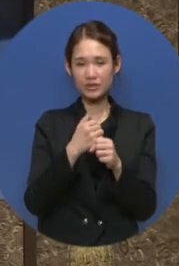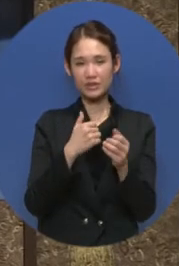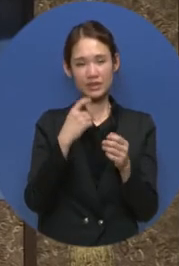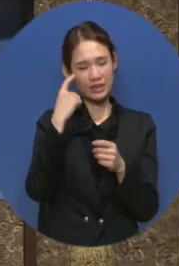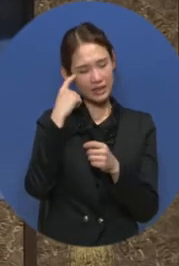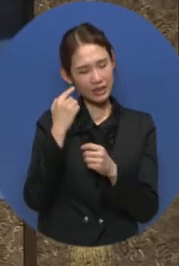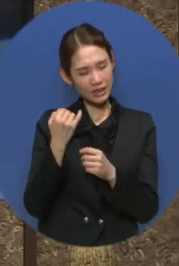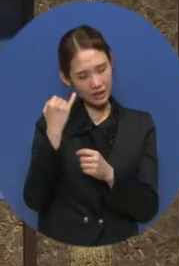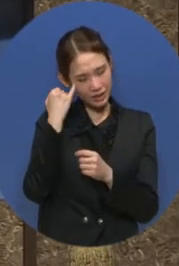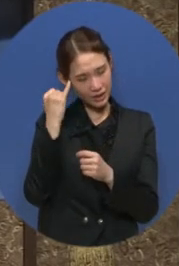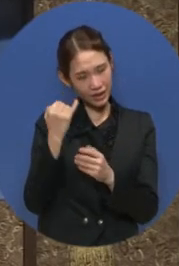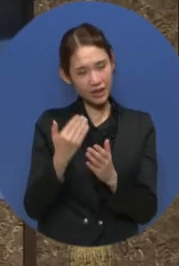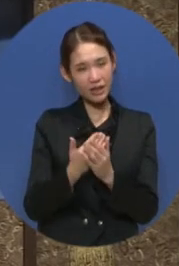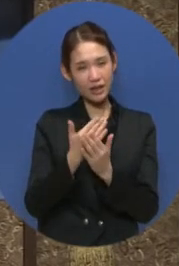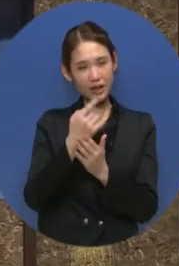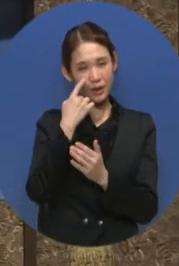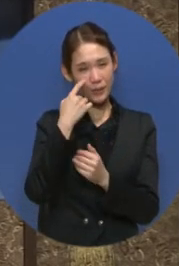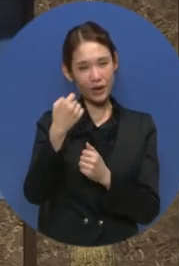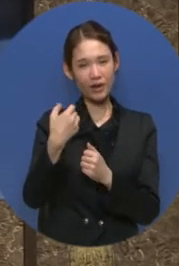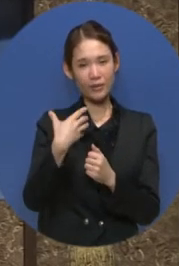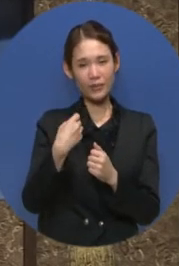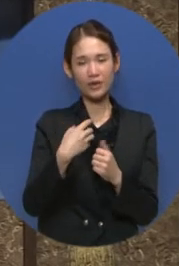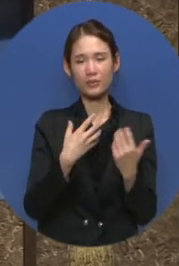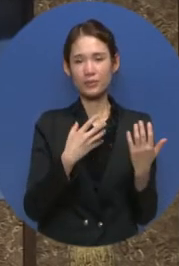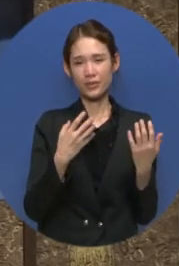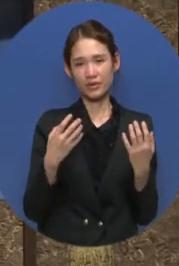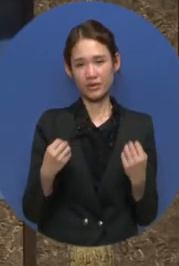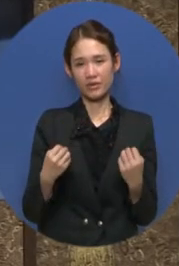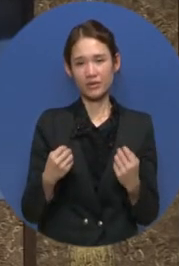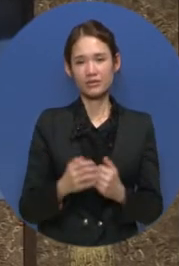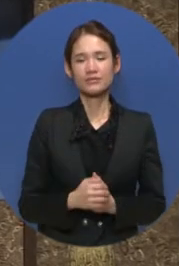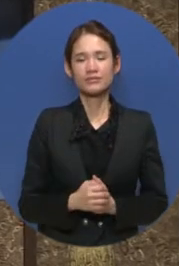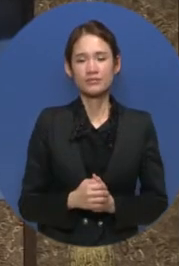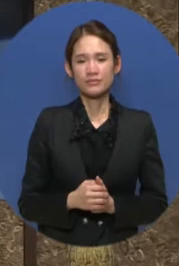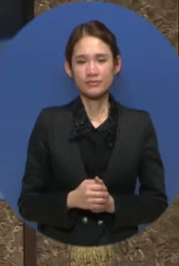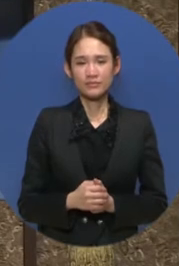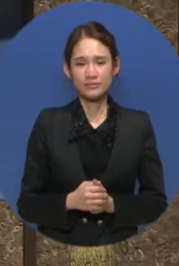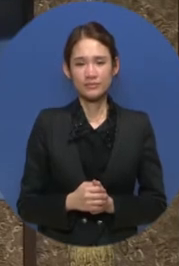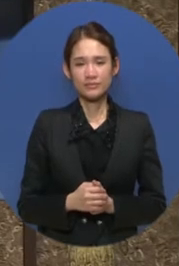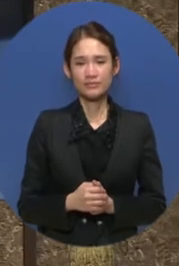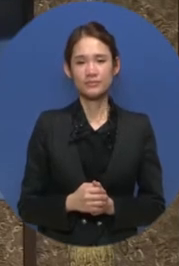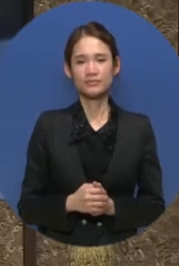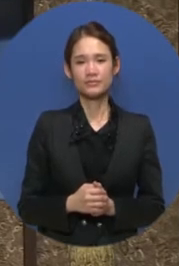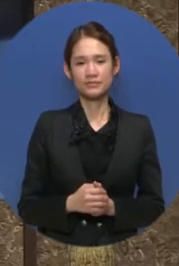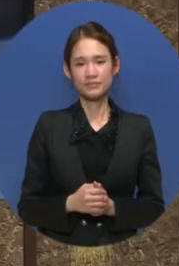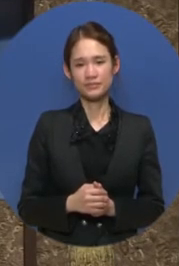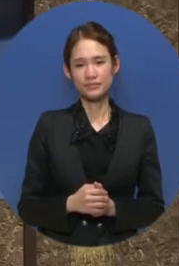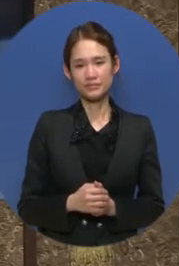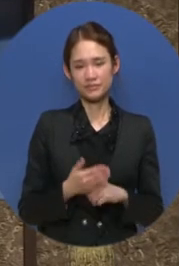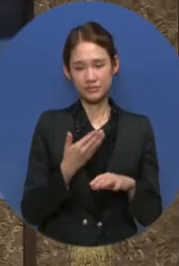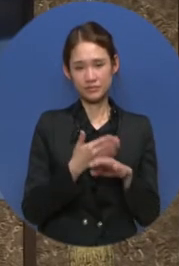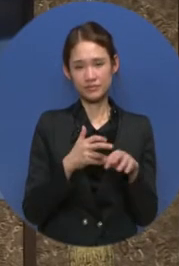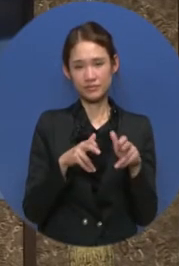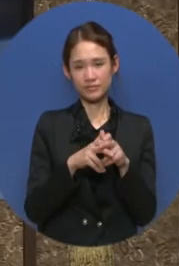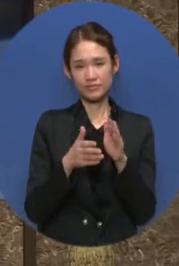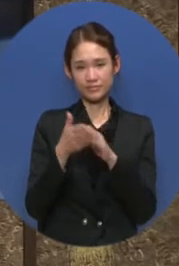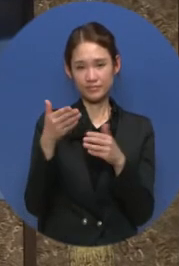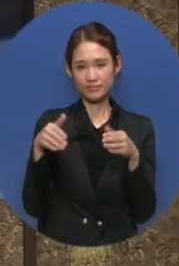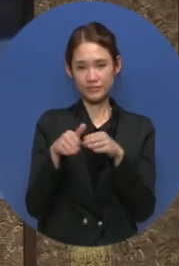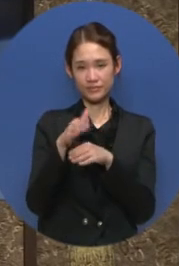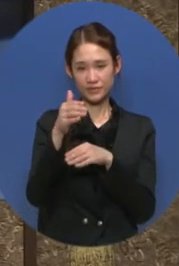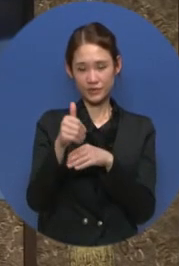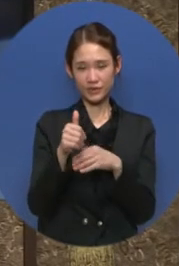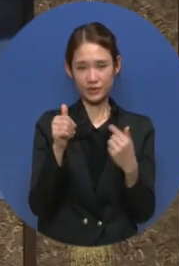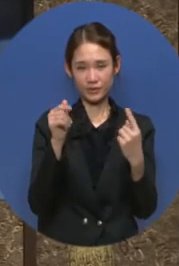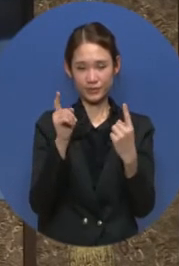좀 혁신했으면 개발했으면 어떻겠느냐 그런 말씀을 많이 하시더라고요. 예. 또 다른 또 장애인 시설의